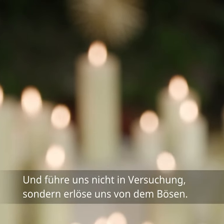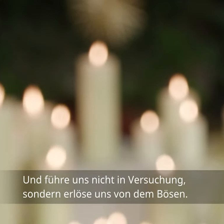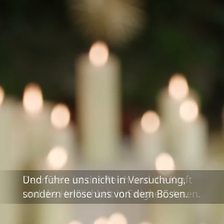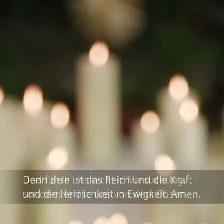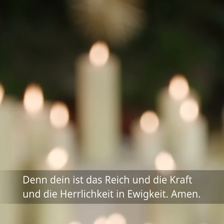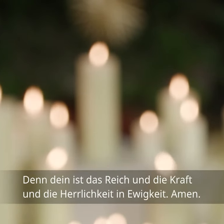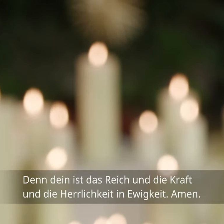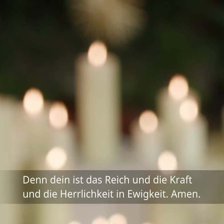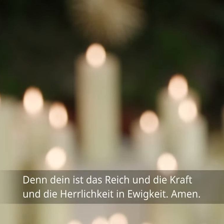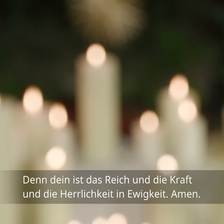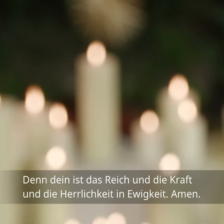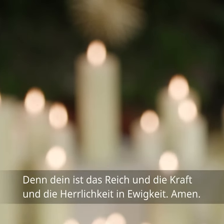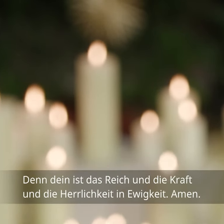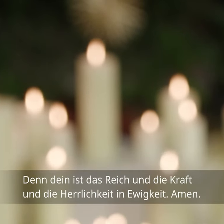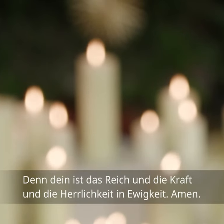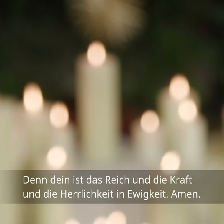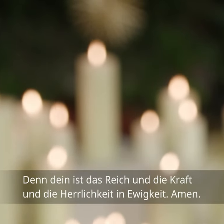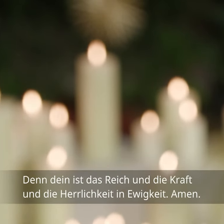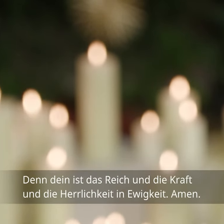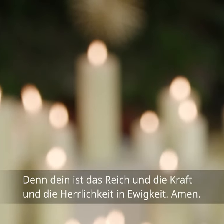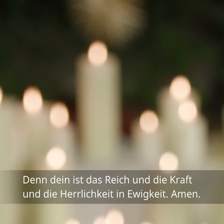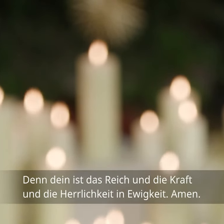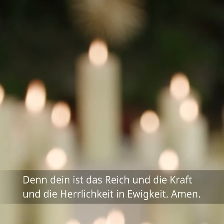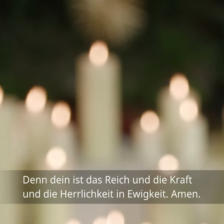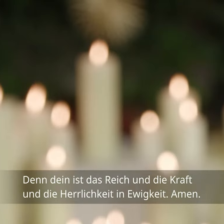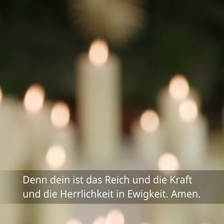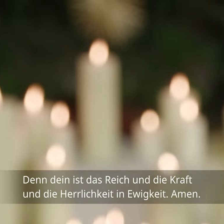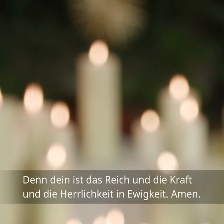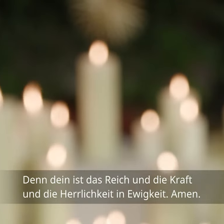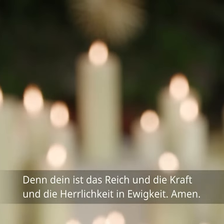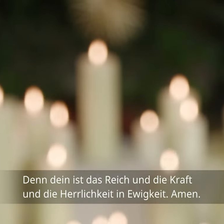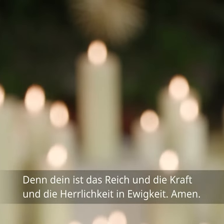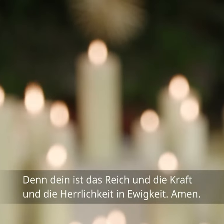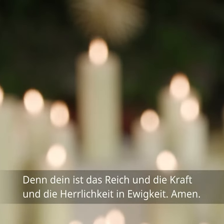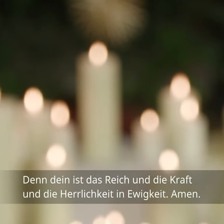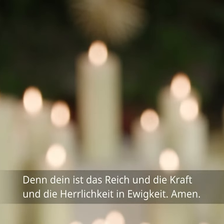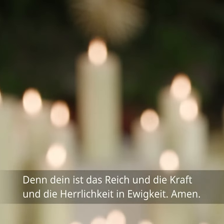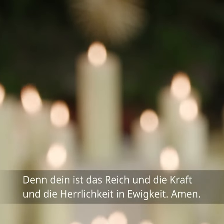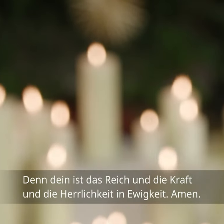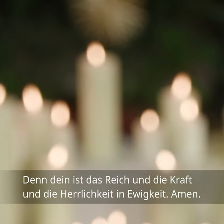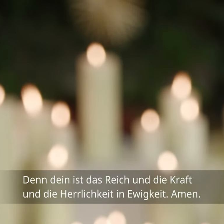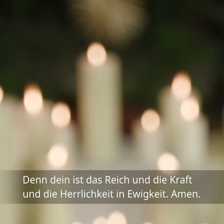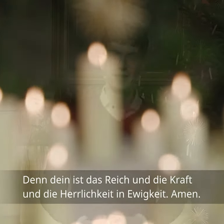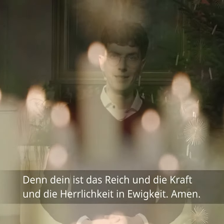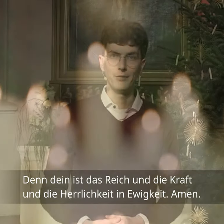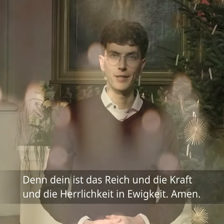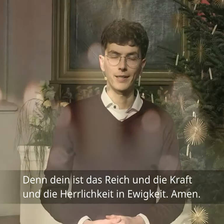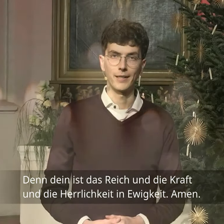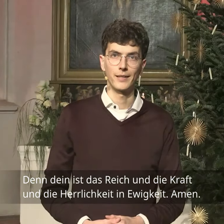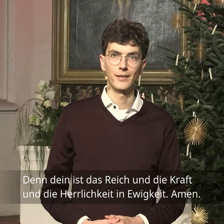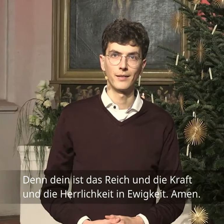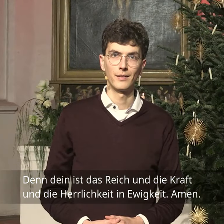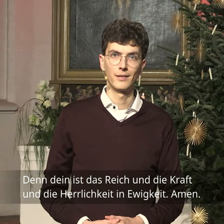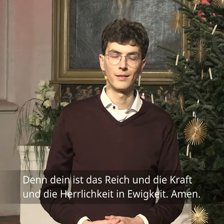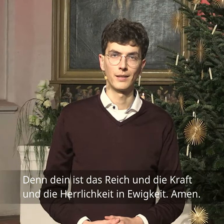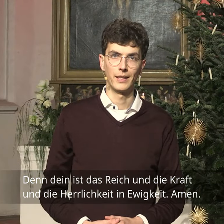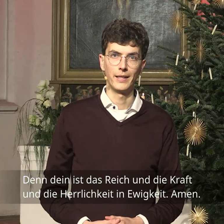dem Bösen. Denn dein ist das Reich und die Kraft und die Herrlichkeit in